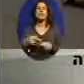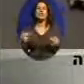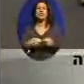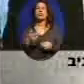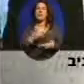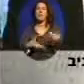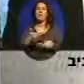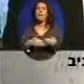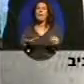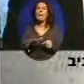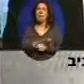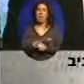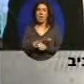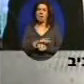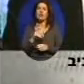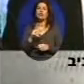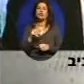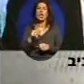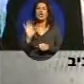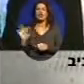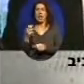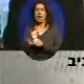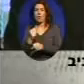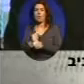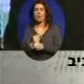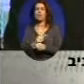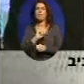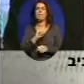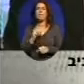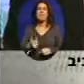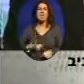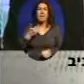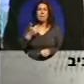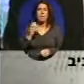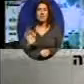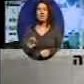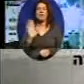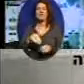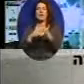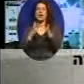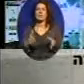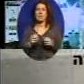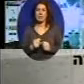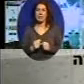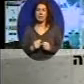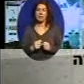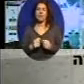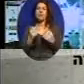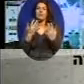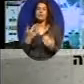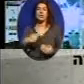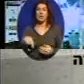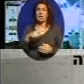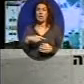מלא שמתבצע בין העובדים, בין המעסיקים ובין המוסד לבטיחות. כאשר אנחנו נמצאים